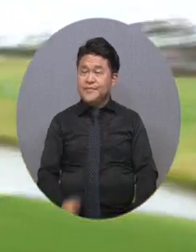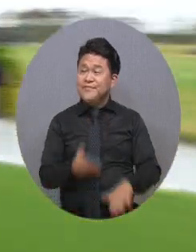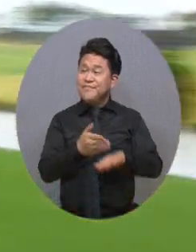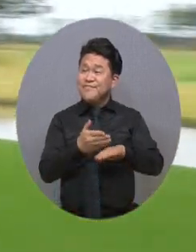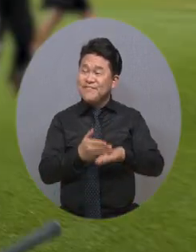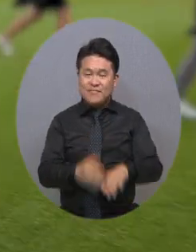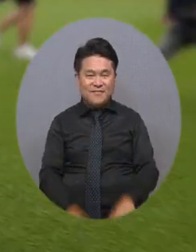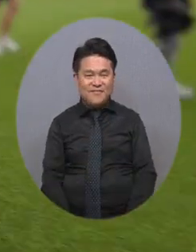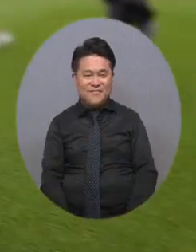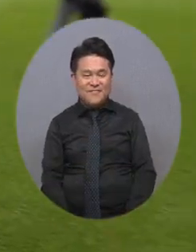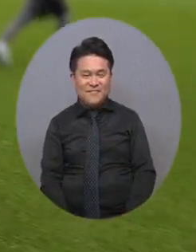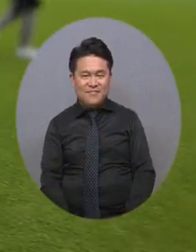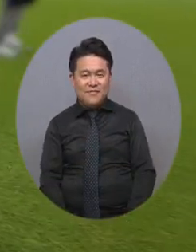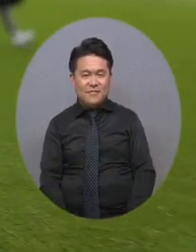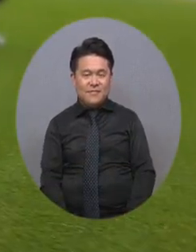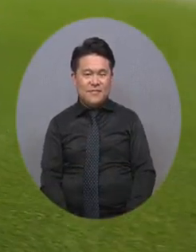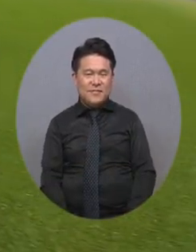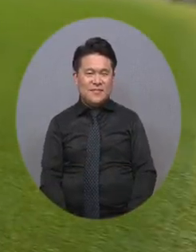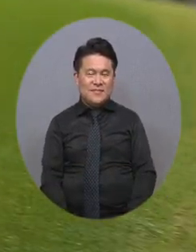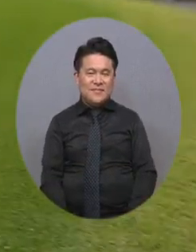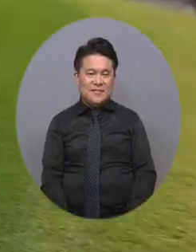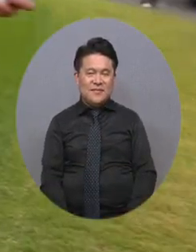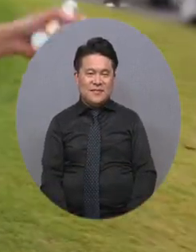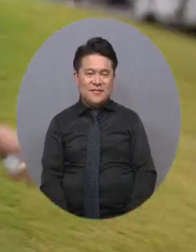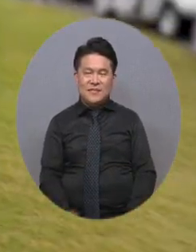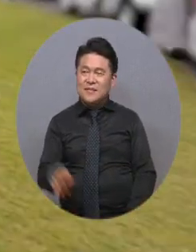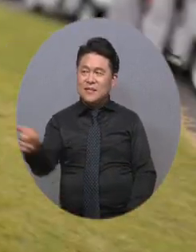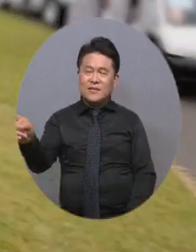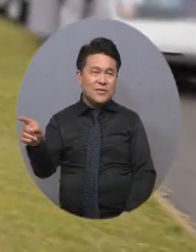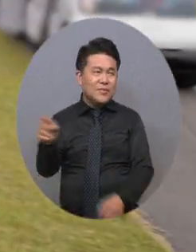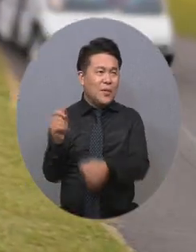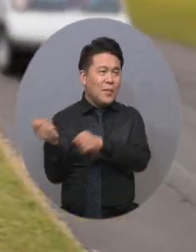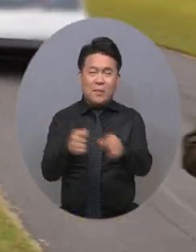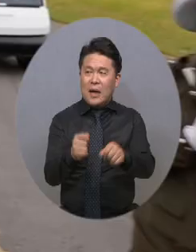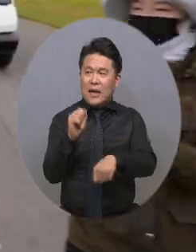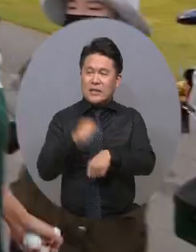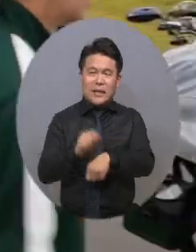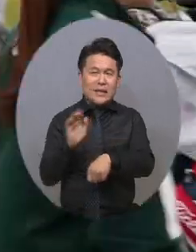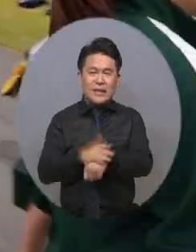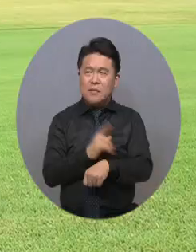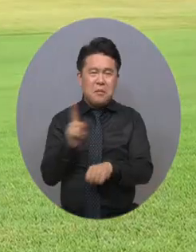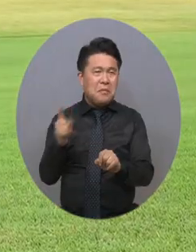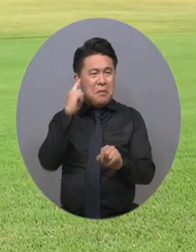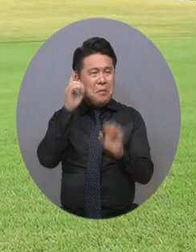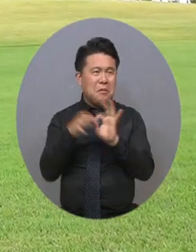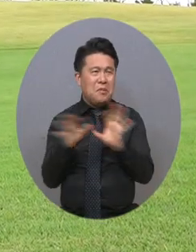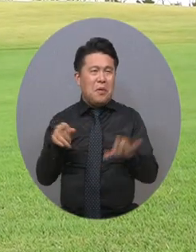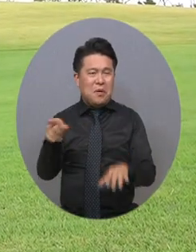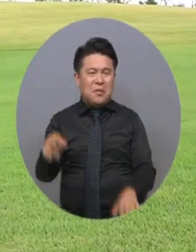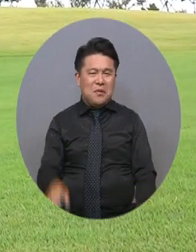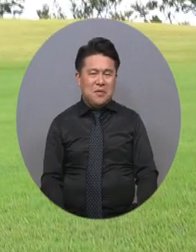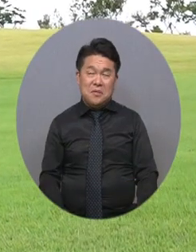거. 아니 근데 언니 여기는 상대 플레이에 서로 관심이 없습니다. 쳐도 언니잖아요.